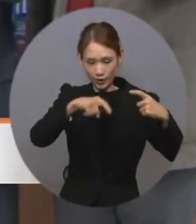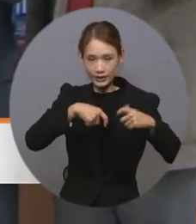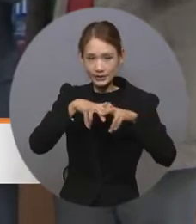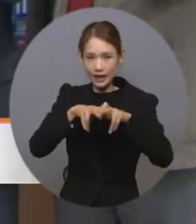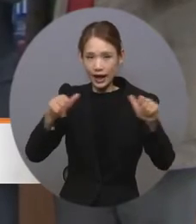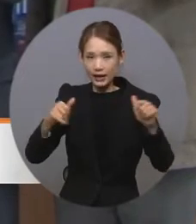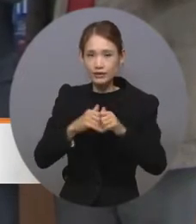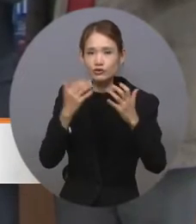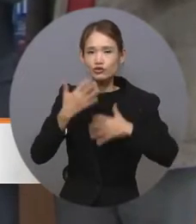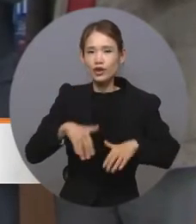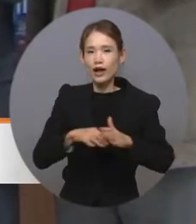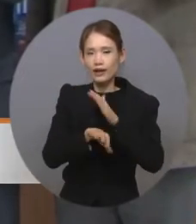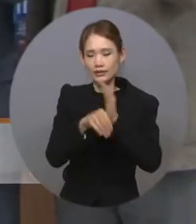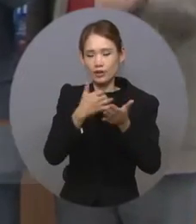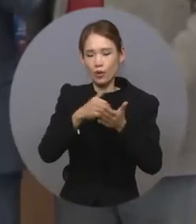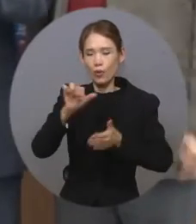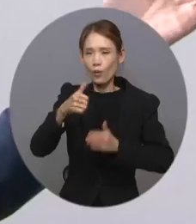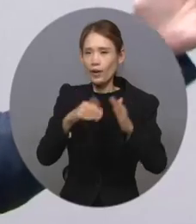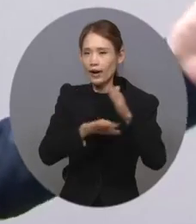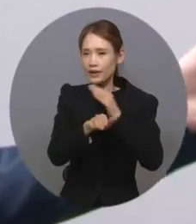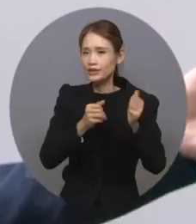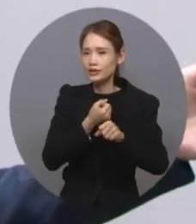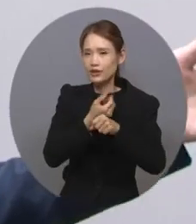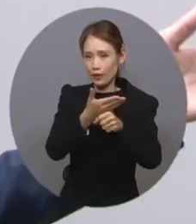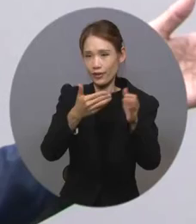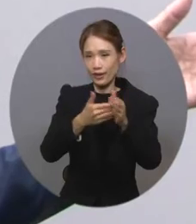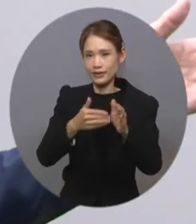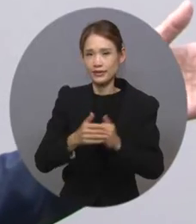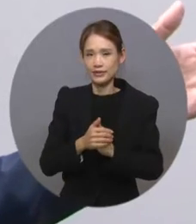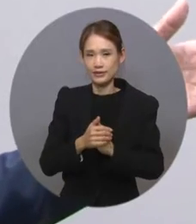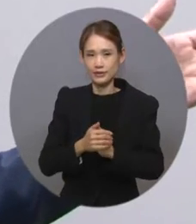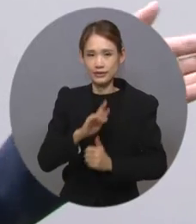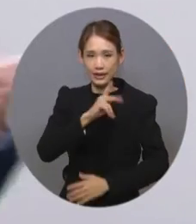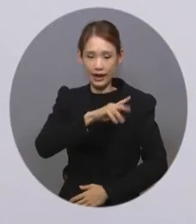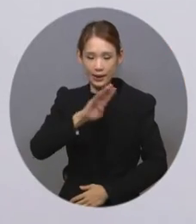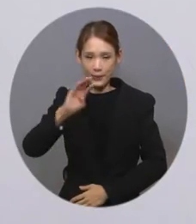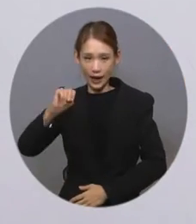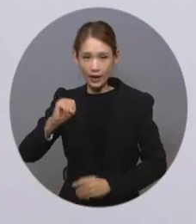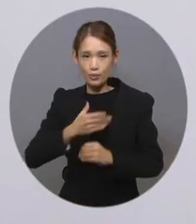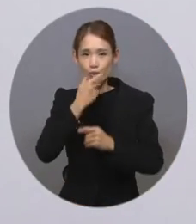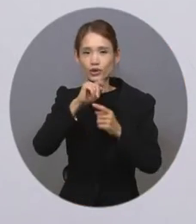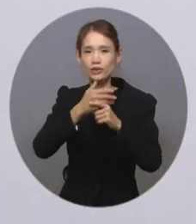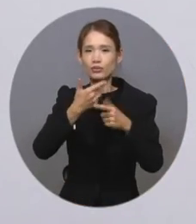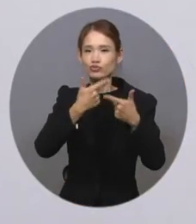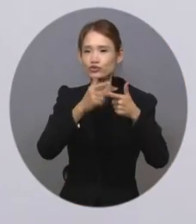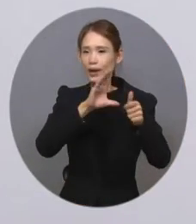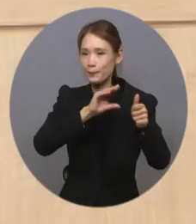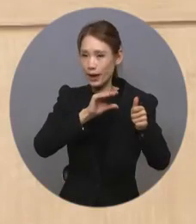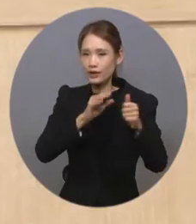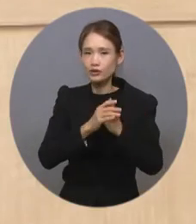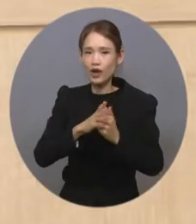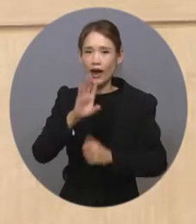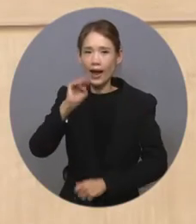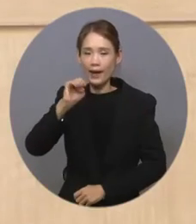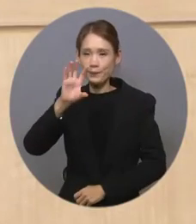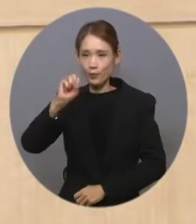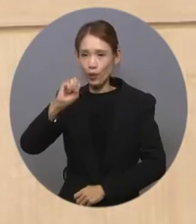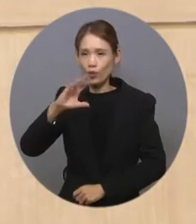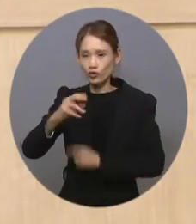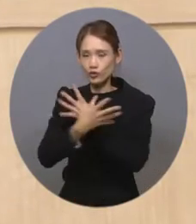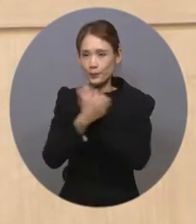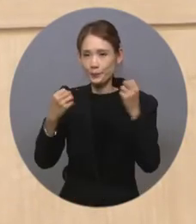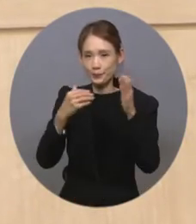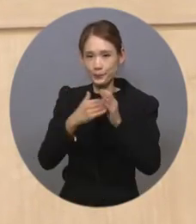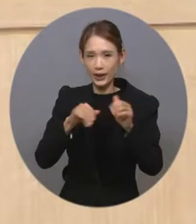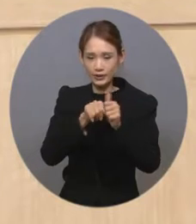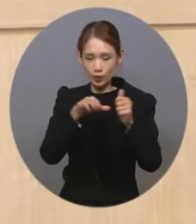등 취약계층 500세대에 전달됩니다. 한편 KMI는 복지TV 부산방송과 MOU를 체결하면서